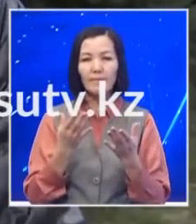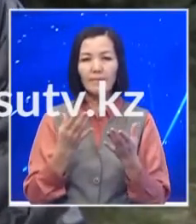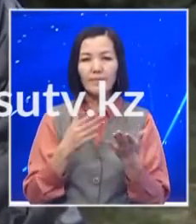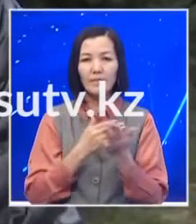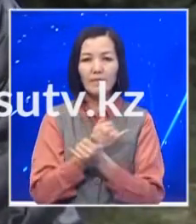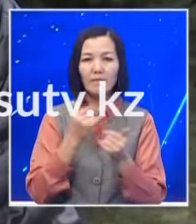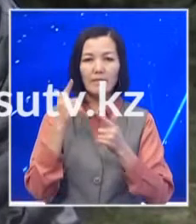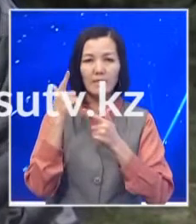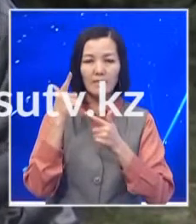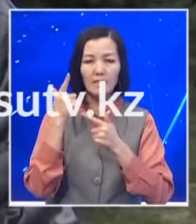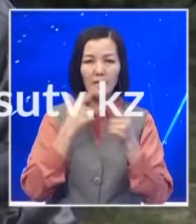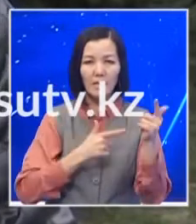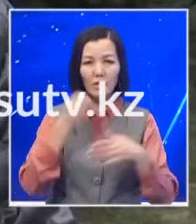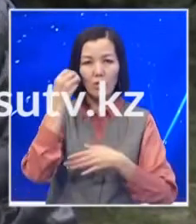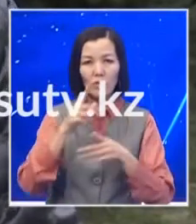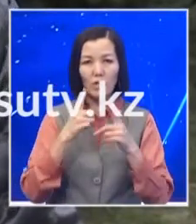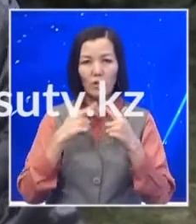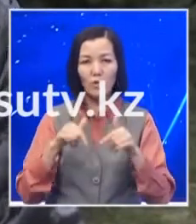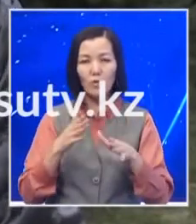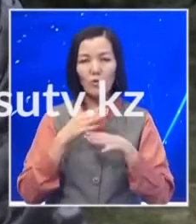сервистік дайындау орталықтары құрылуы барысында